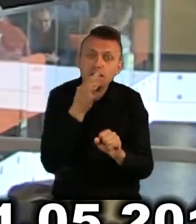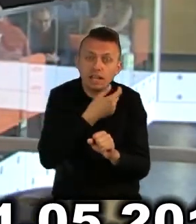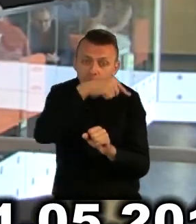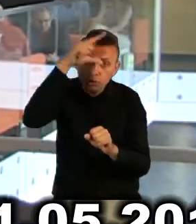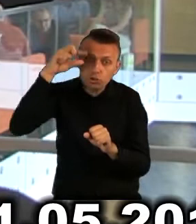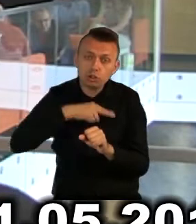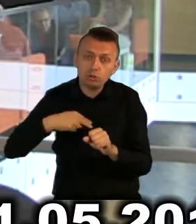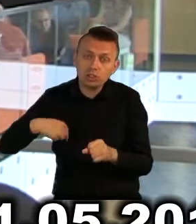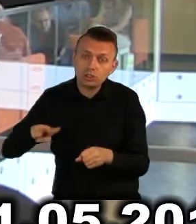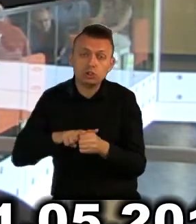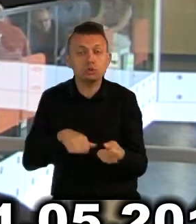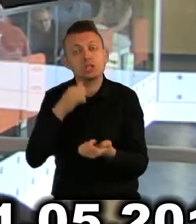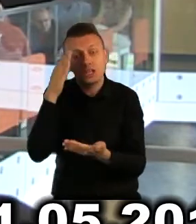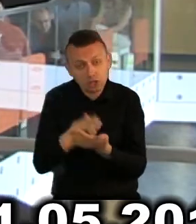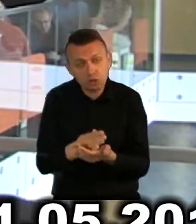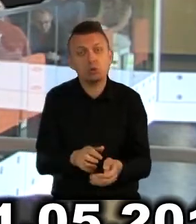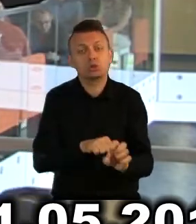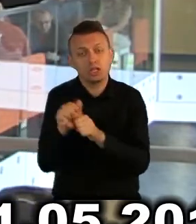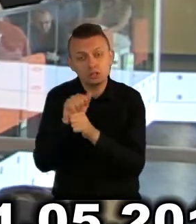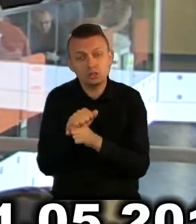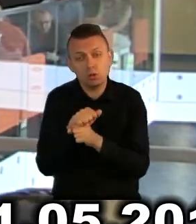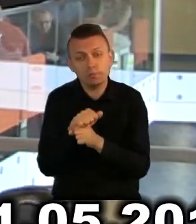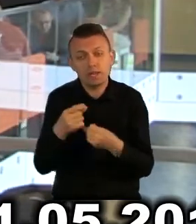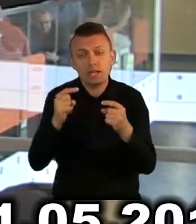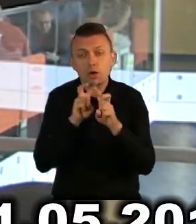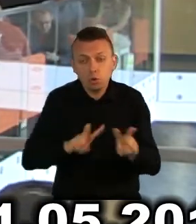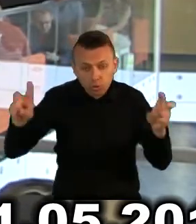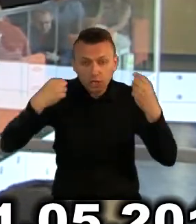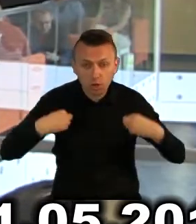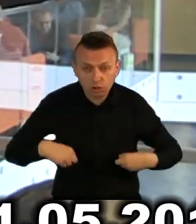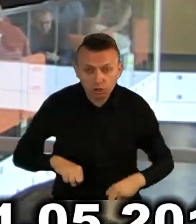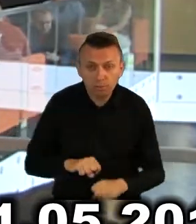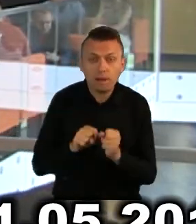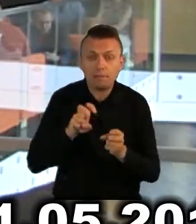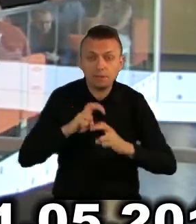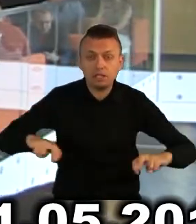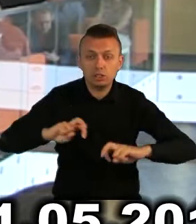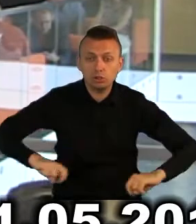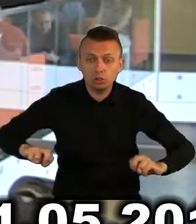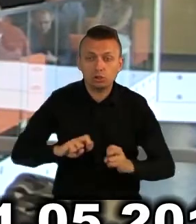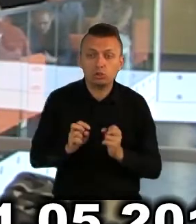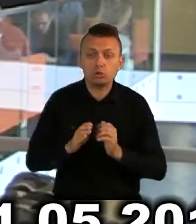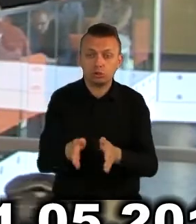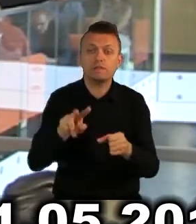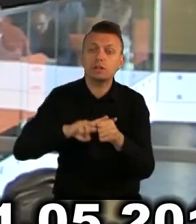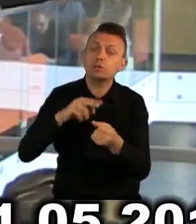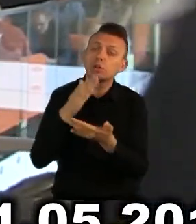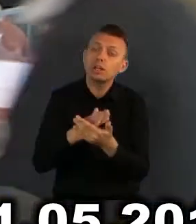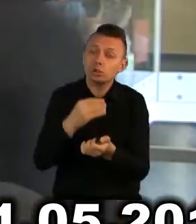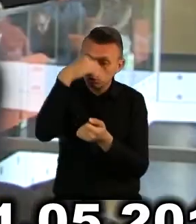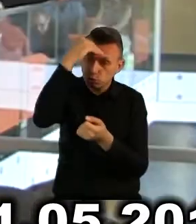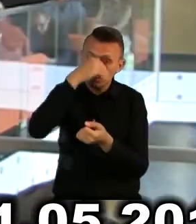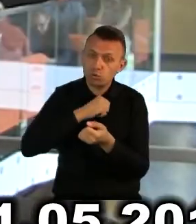też są prawowitymi uczestnikami ruchu drogowego i którzy uczą się udzielania pierwszej pomocy, aby nie bagatelizować,